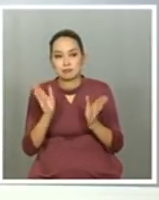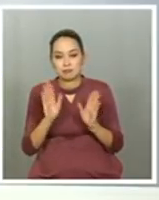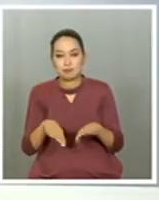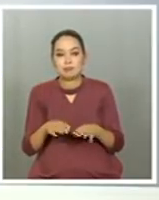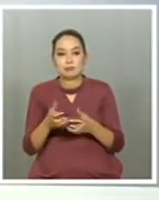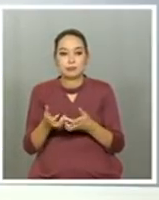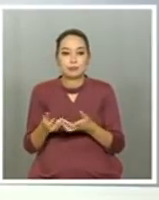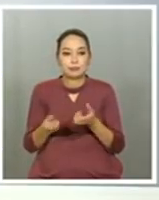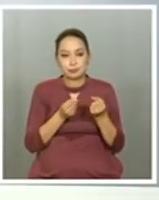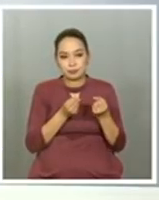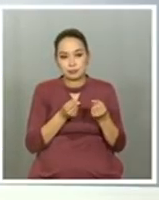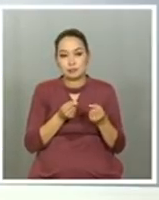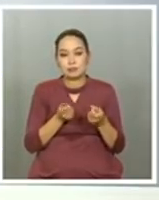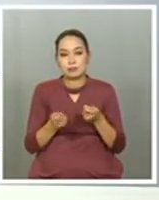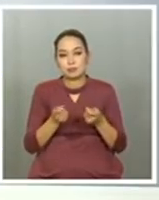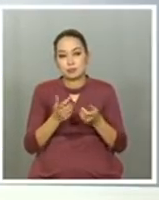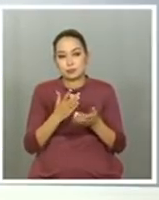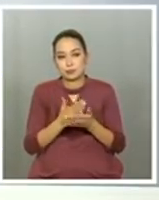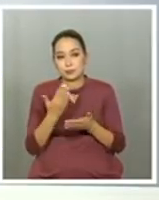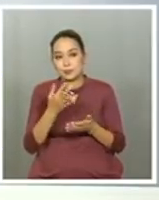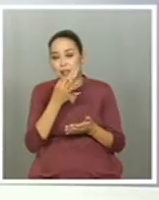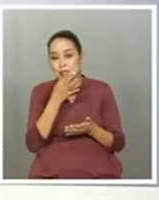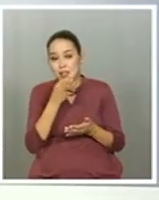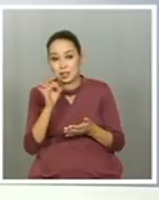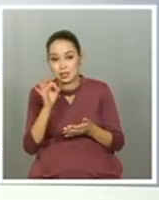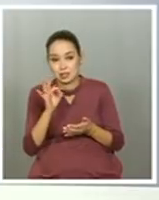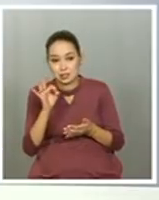айналады. Аналық жұмыртқа жасушасы